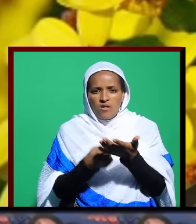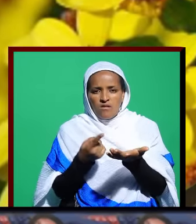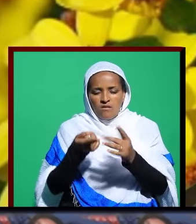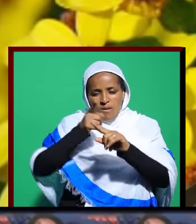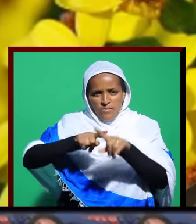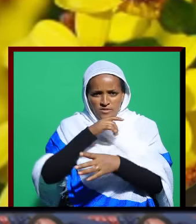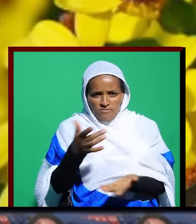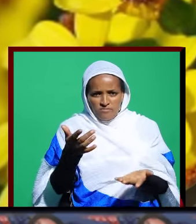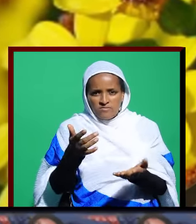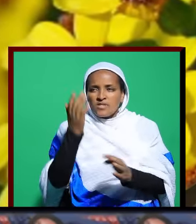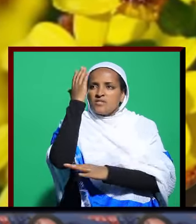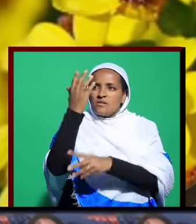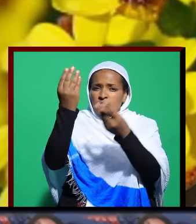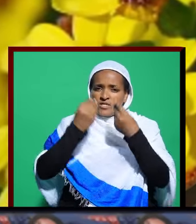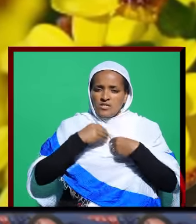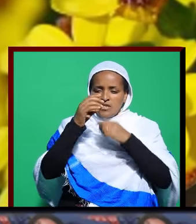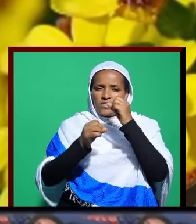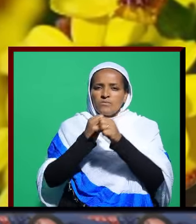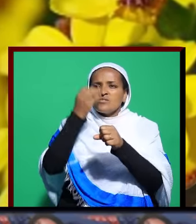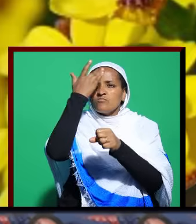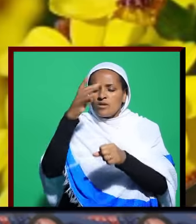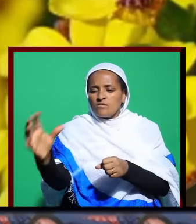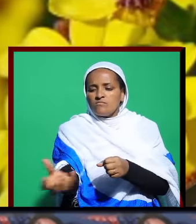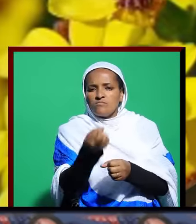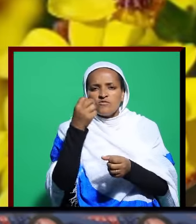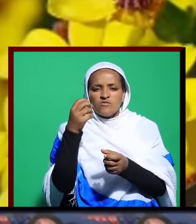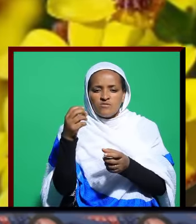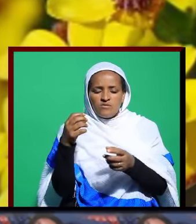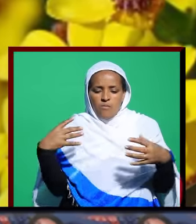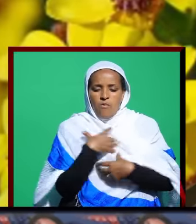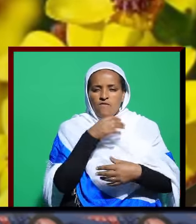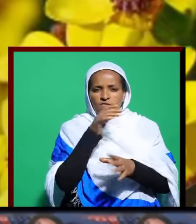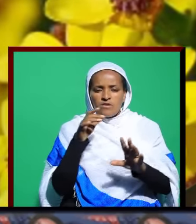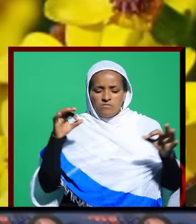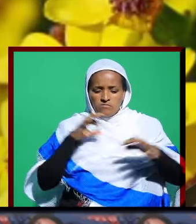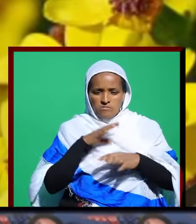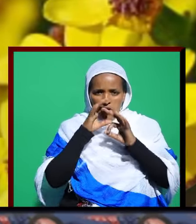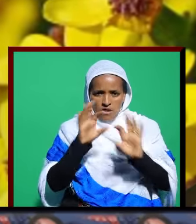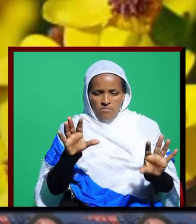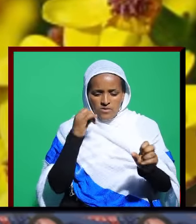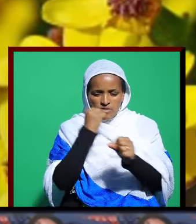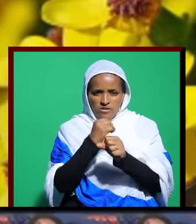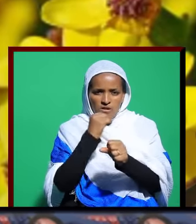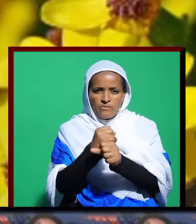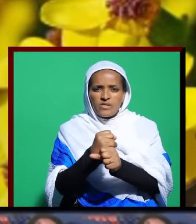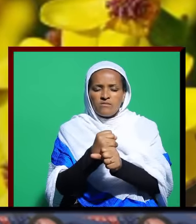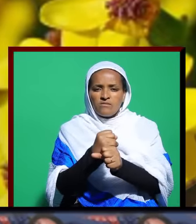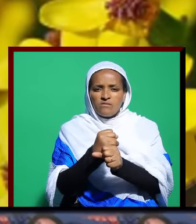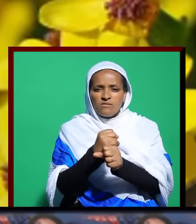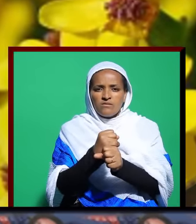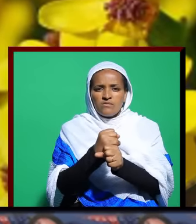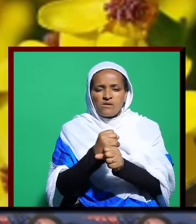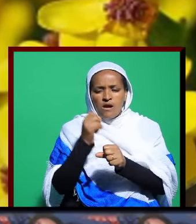ማለት ነው። ስለዚህ ከእግዚአብሔርም የተሰጠንን እድሜ ማለት ነው፣ ዝም ብለን ዘግነን የምንወስድ ከሆነ የማንፈራ ከሆነ የማንደነግጥ ከሆነ